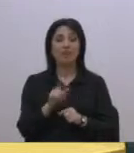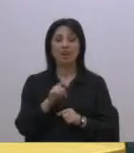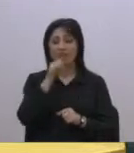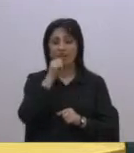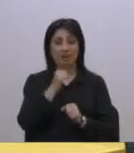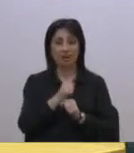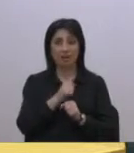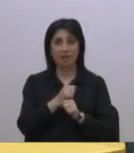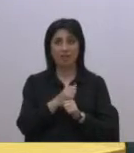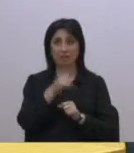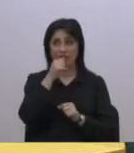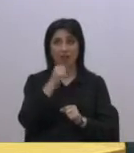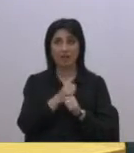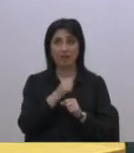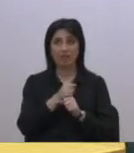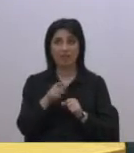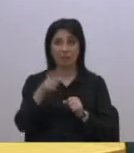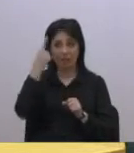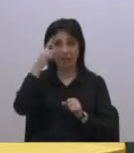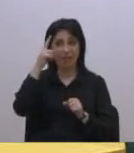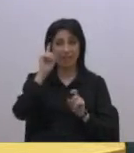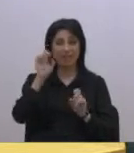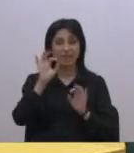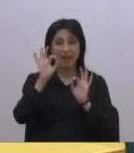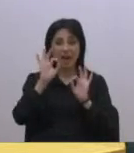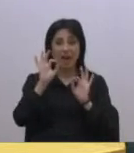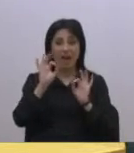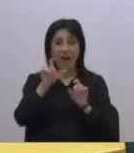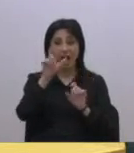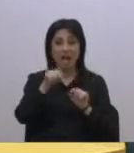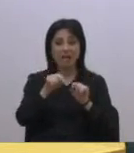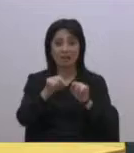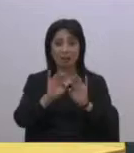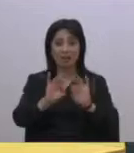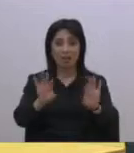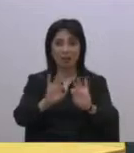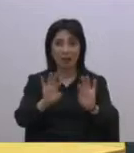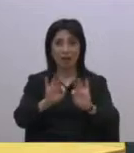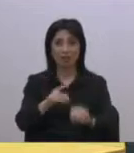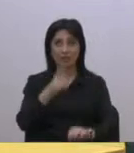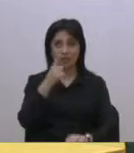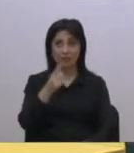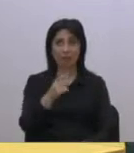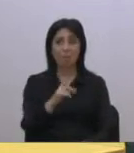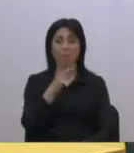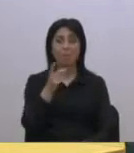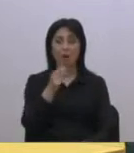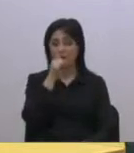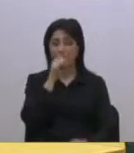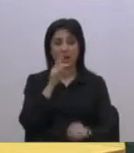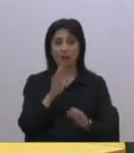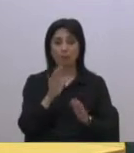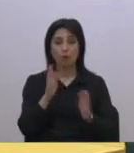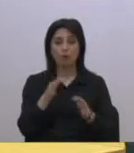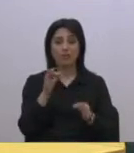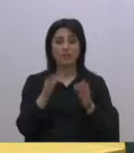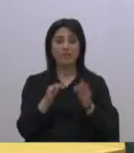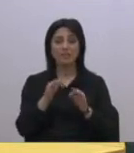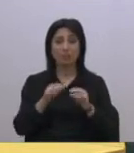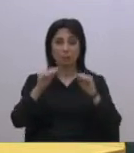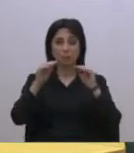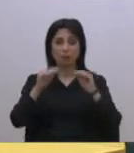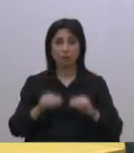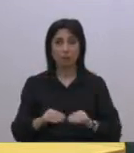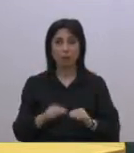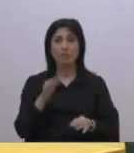მოხდა. ვერ მოხდა ამ იდეების ადამიანებისთვის ახსნა, ერთი. მეორე, ვერ მოხდა სასამართლოს ჩამოყალიბება,